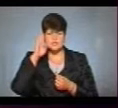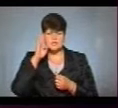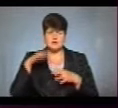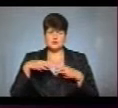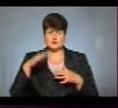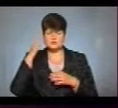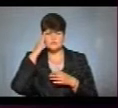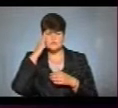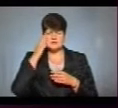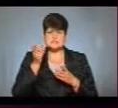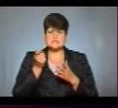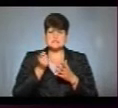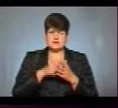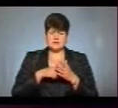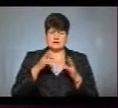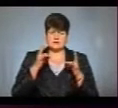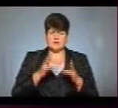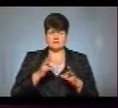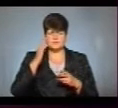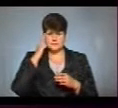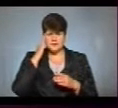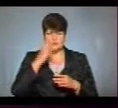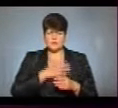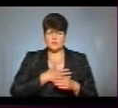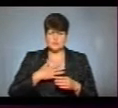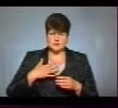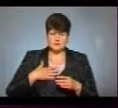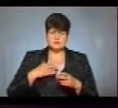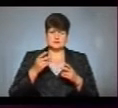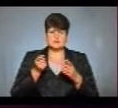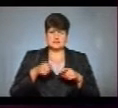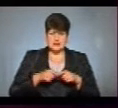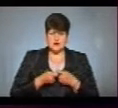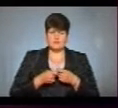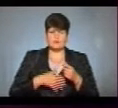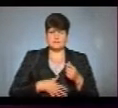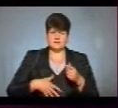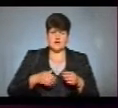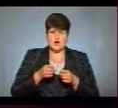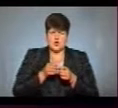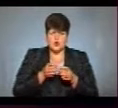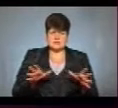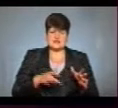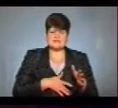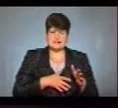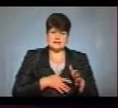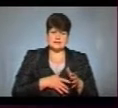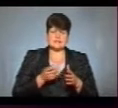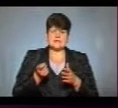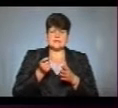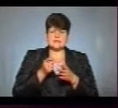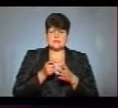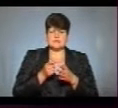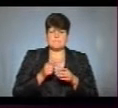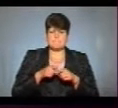головного мозку, закрита черепно-мозкова травма, закрита травма грудної клітки, закрита травма живота, підозрена розрив селезінки і закритий перелом лівого